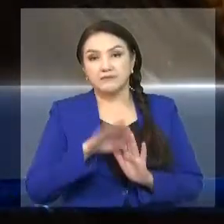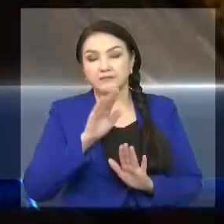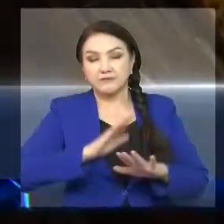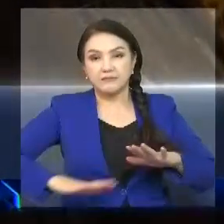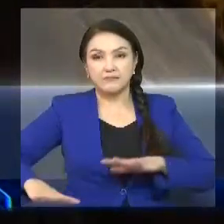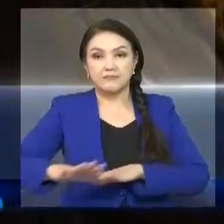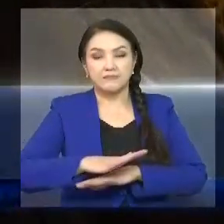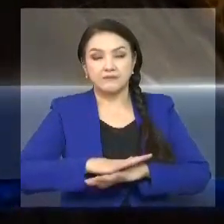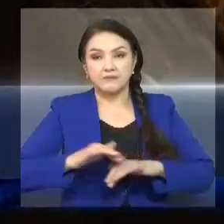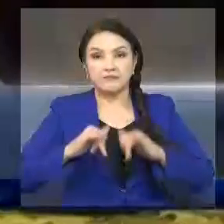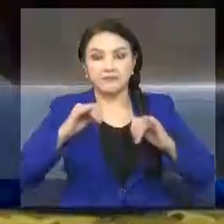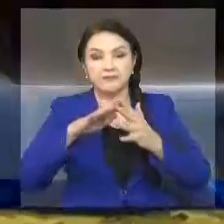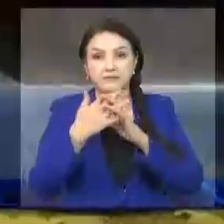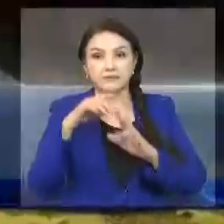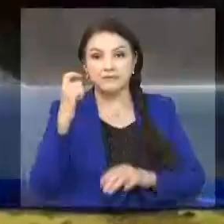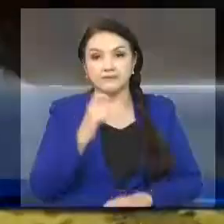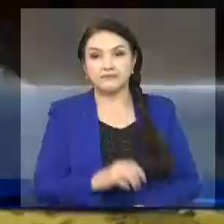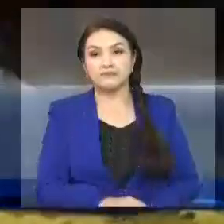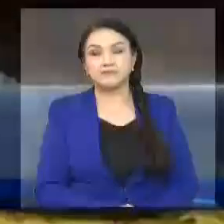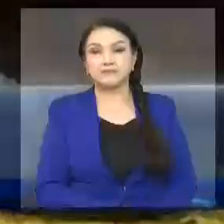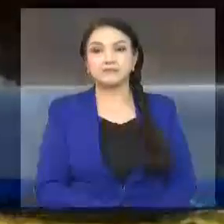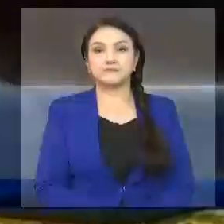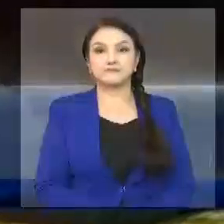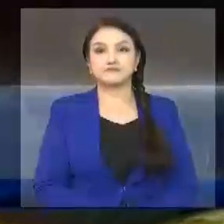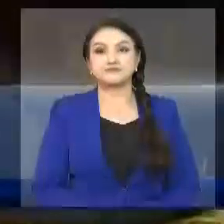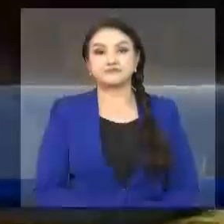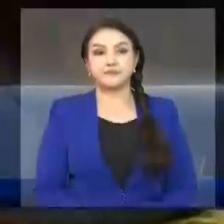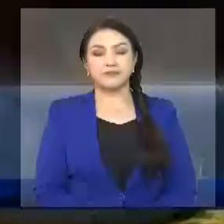краем для развития сельского хозяйства. Николай Сырбов, Армандос Магомбетов, телеканал Актюбе.